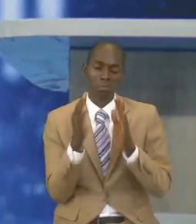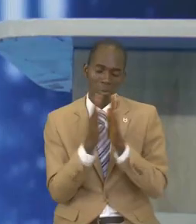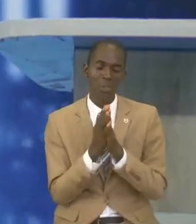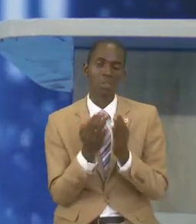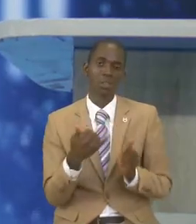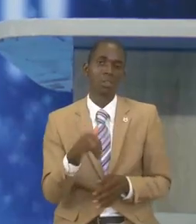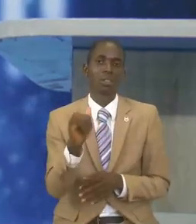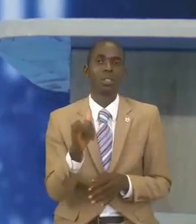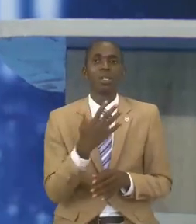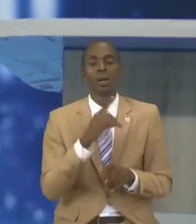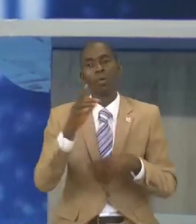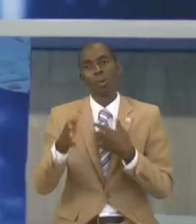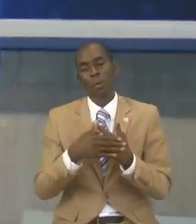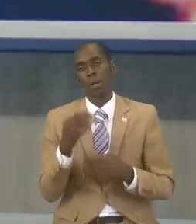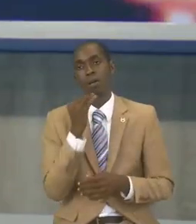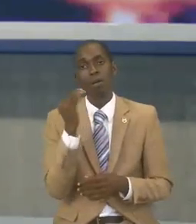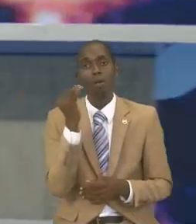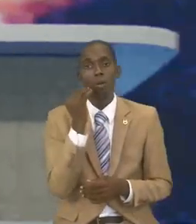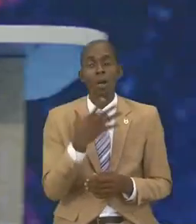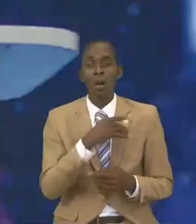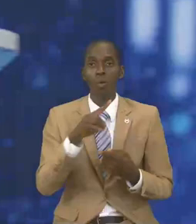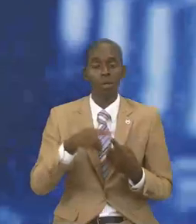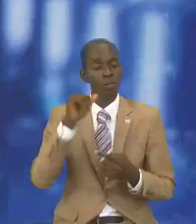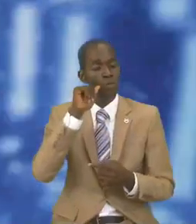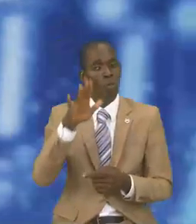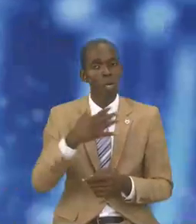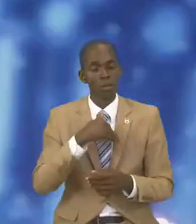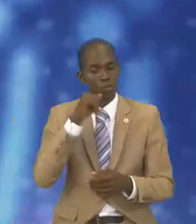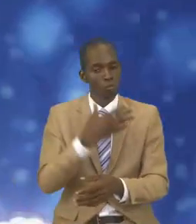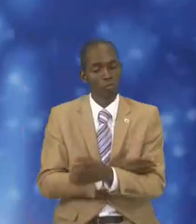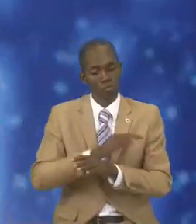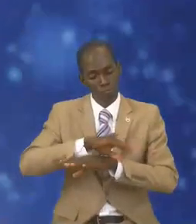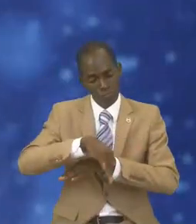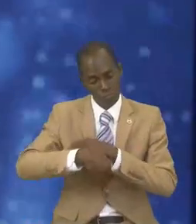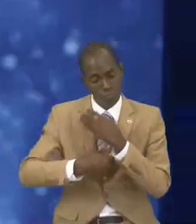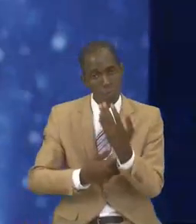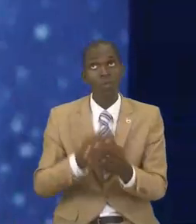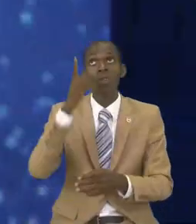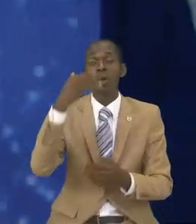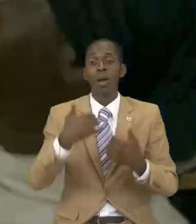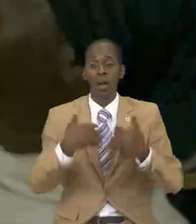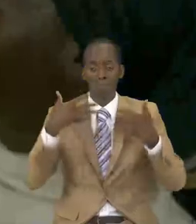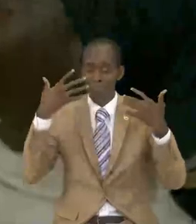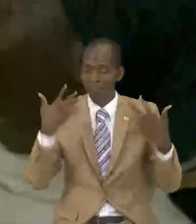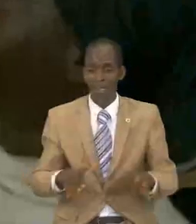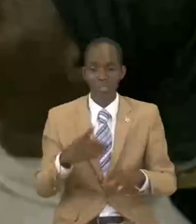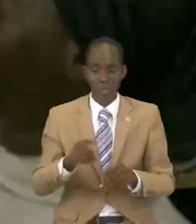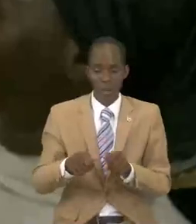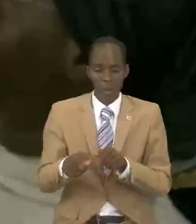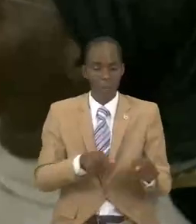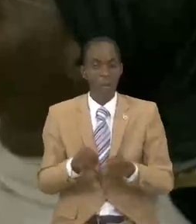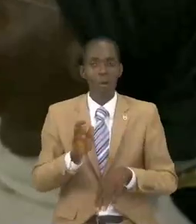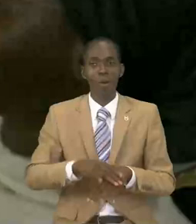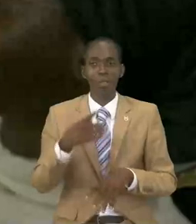prié. Et ils sont rentrés. Et quand ils sont réveillés le matin, Dieu avait accompli l'opération sur la petite